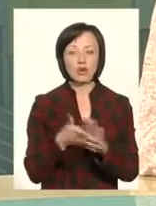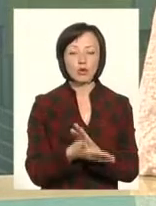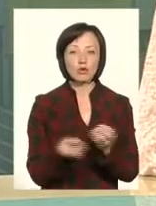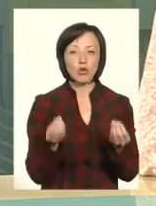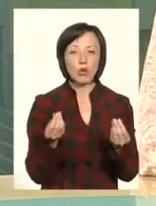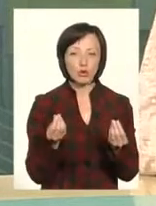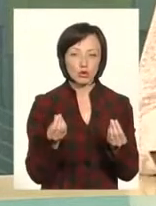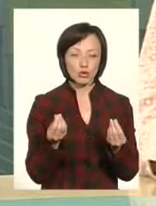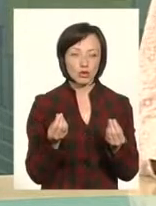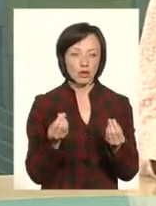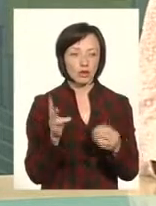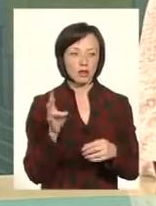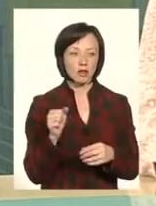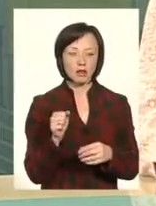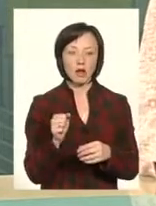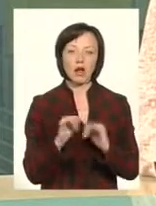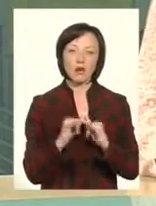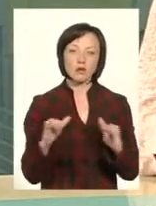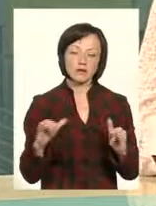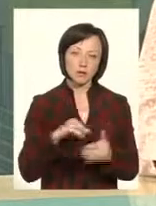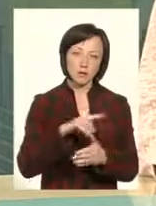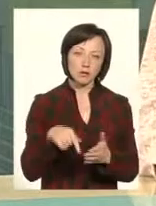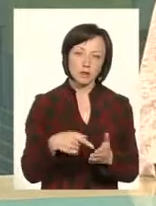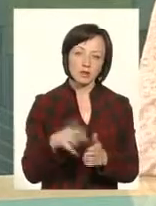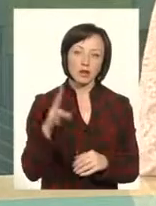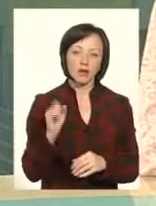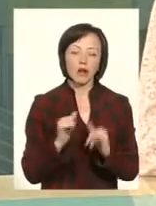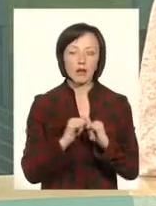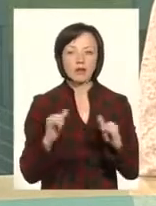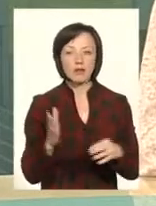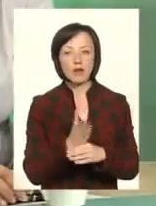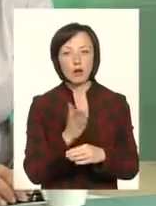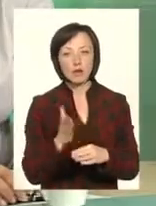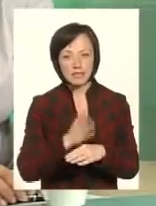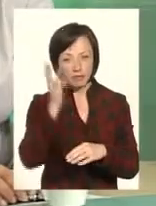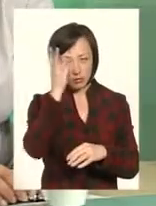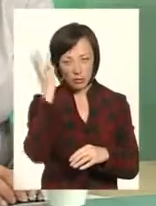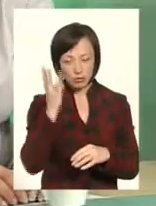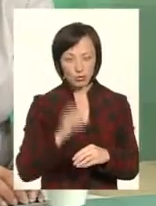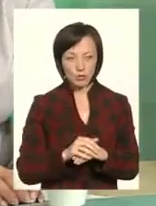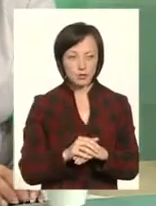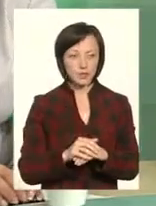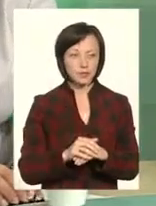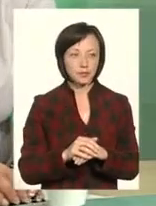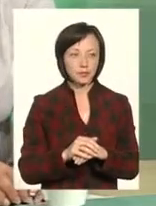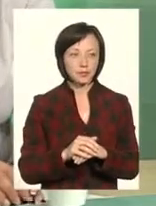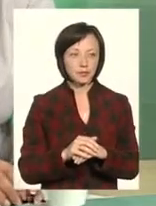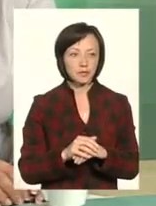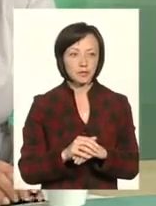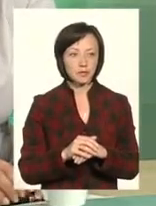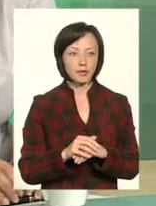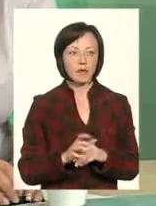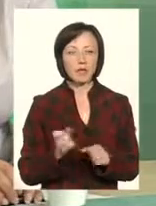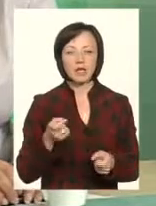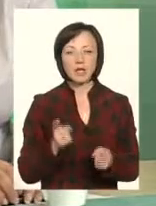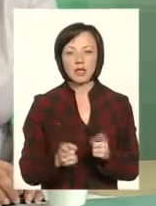кошти на розвиток міста, на розвиток виробництва в обласному центрі? Ну,